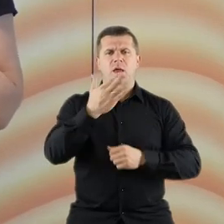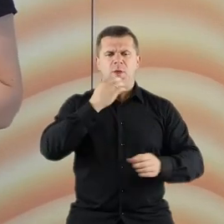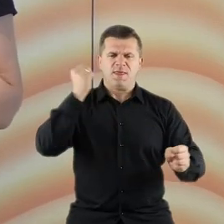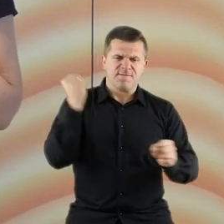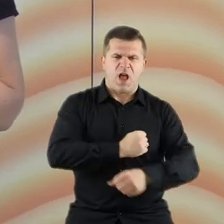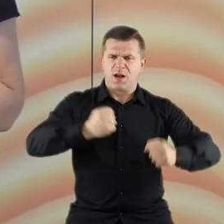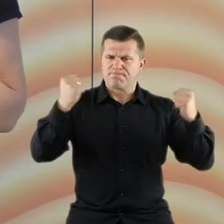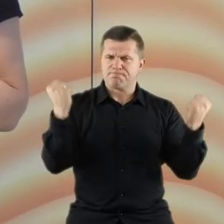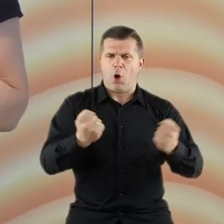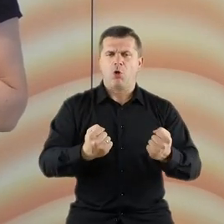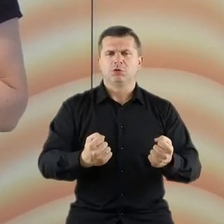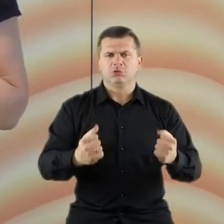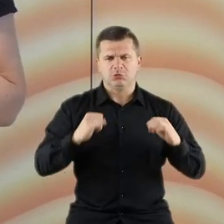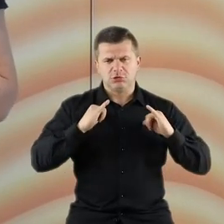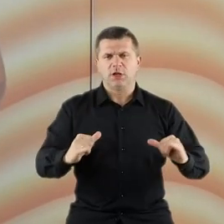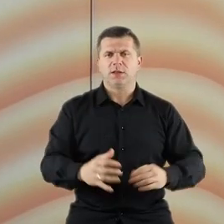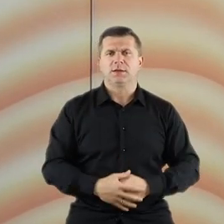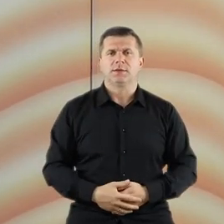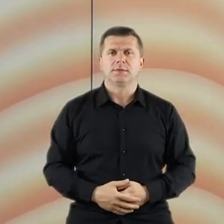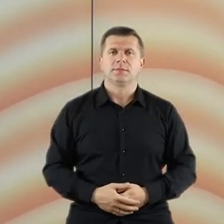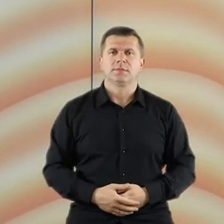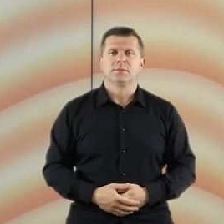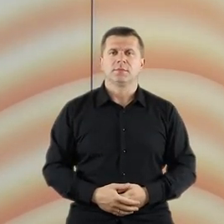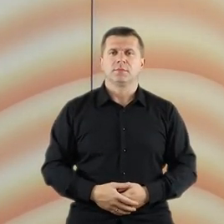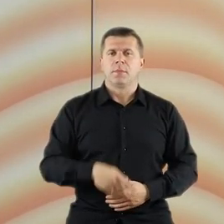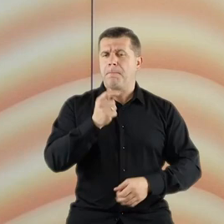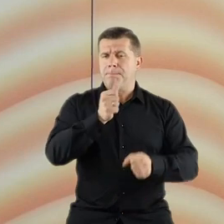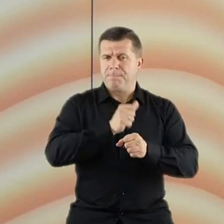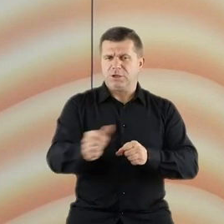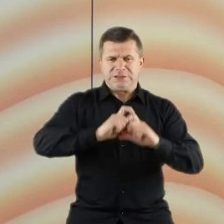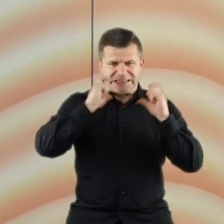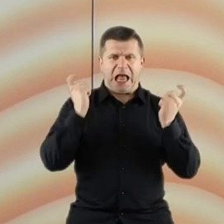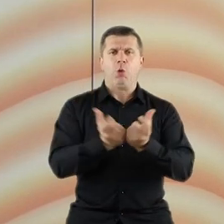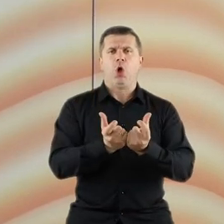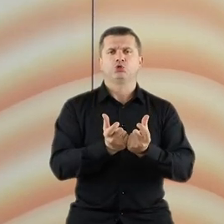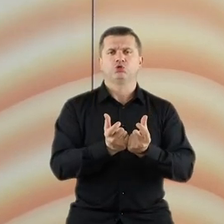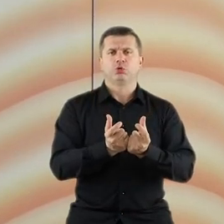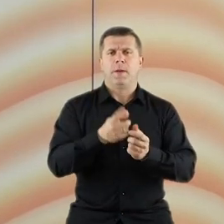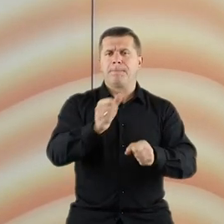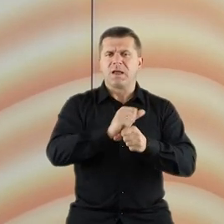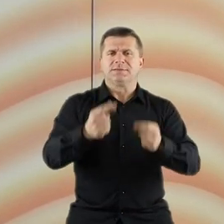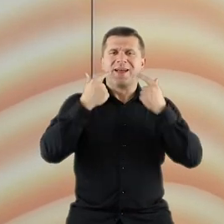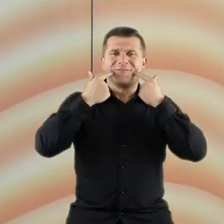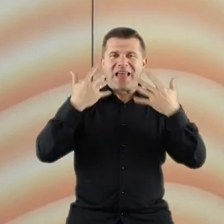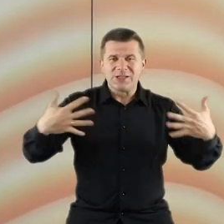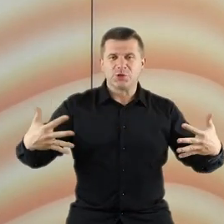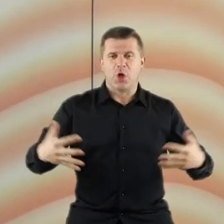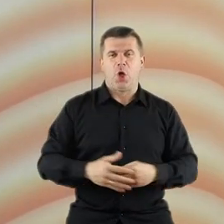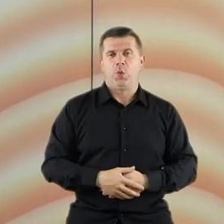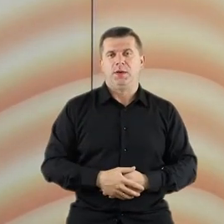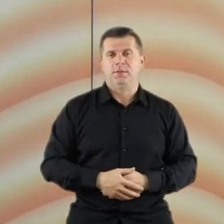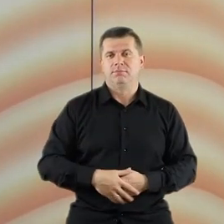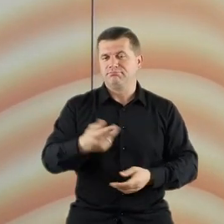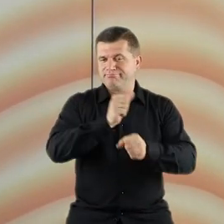twardy tak mocny tak silny byciem całością byciem wesołym